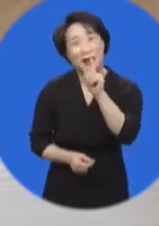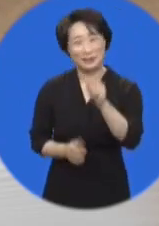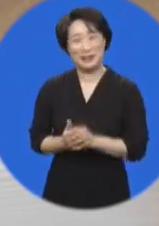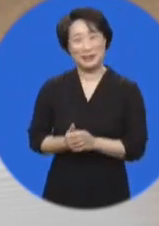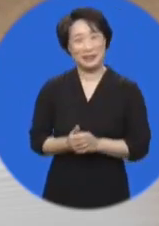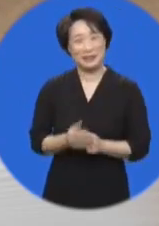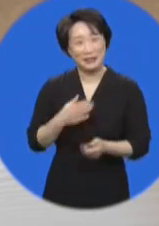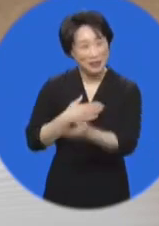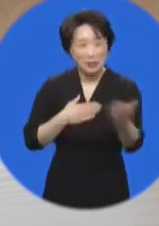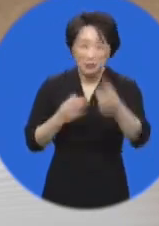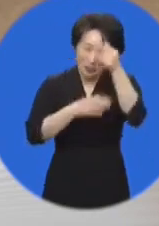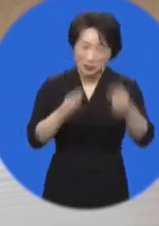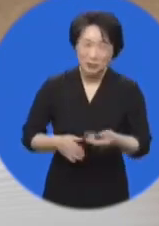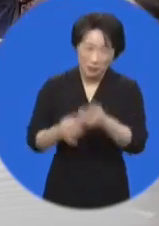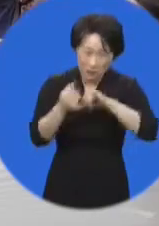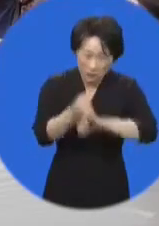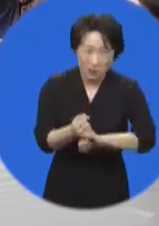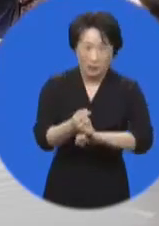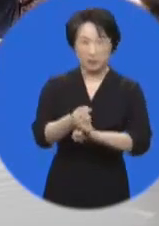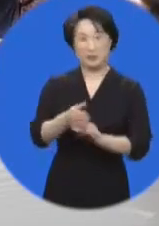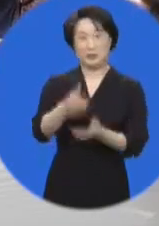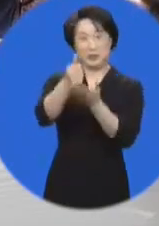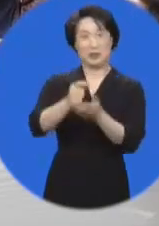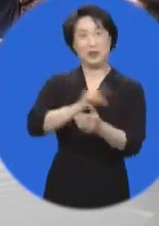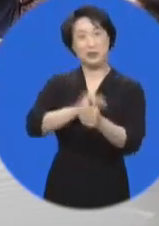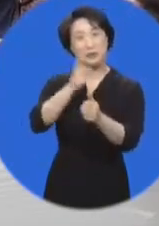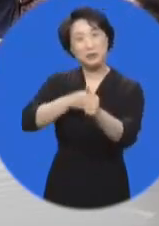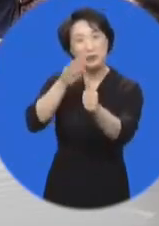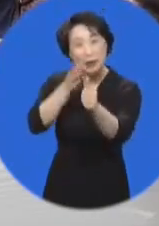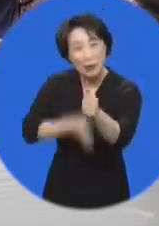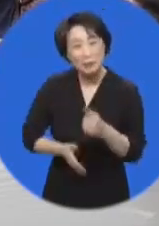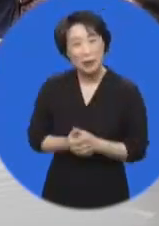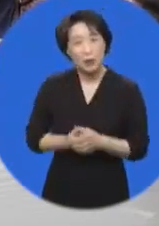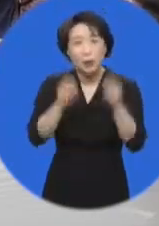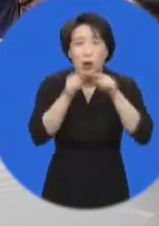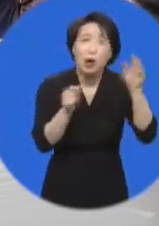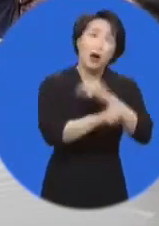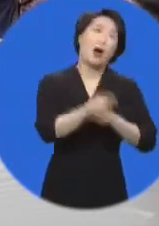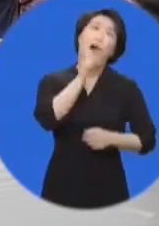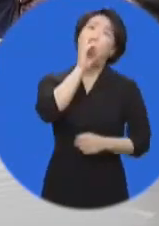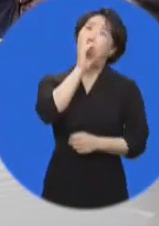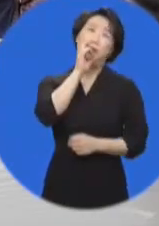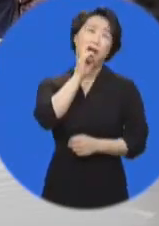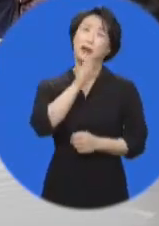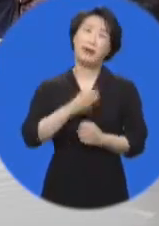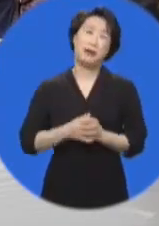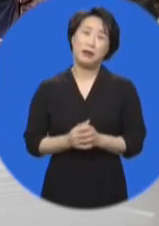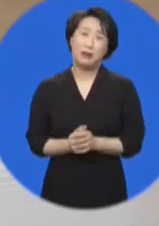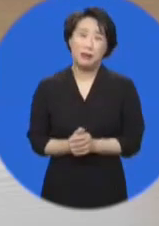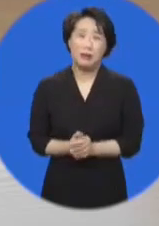성도 되기를 주님의 이름으로 축원합니다. 지옥 가면 안 되잖아요.